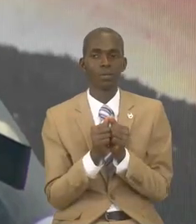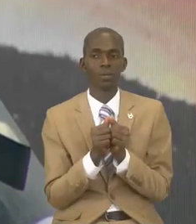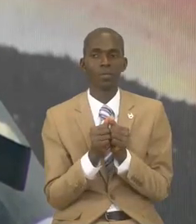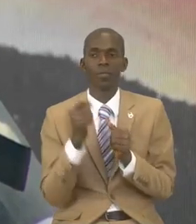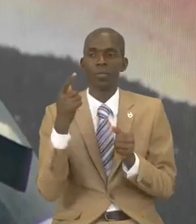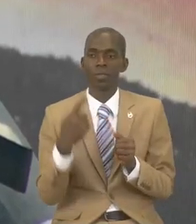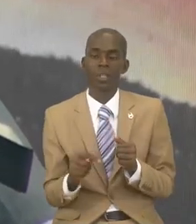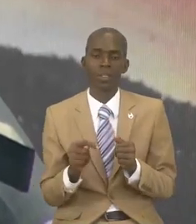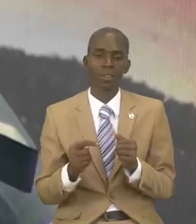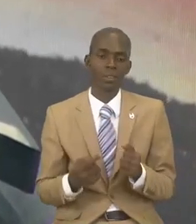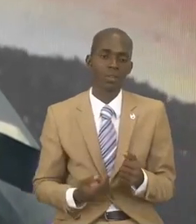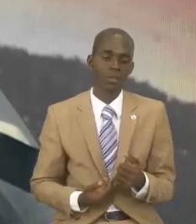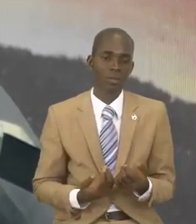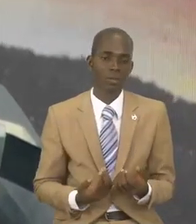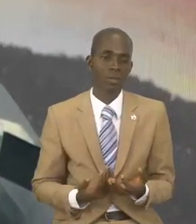avec